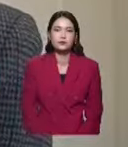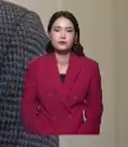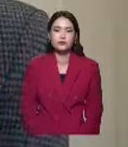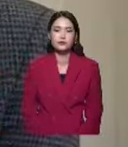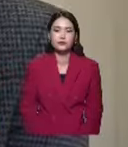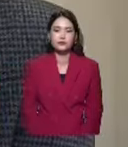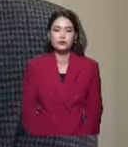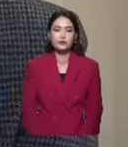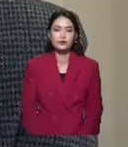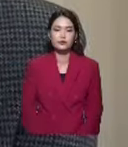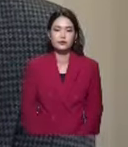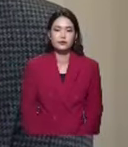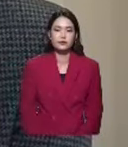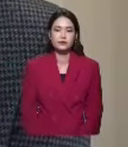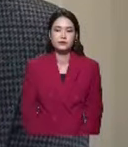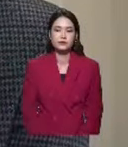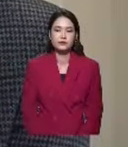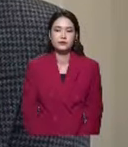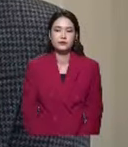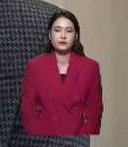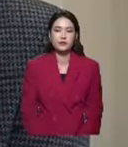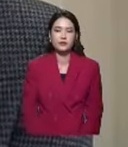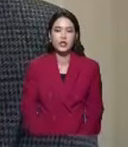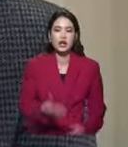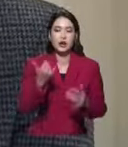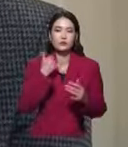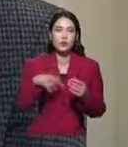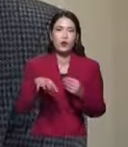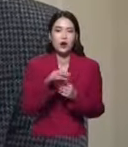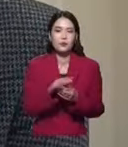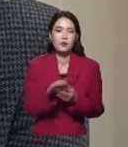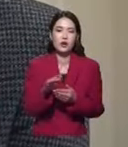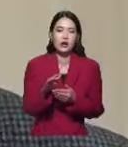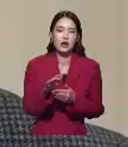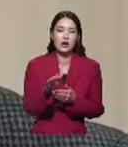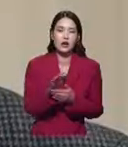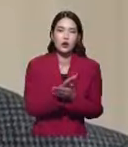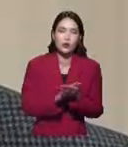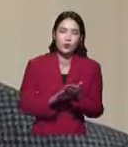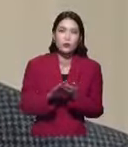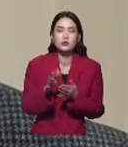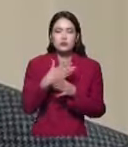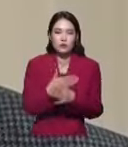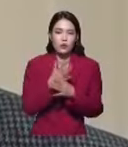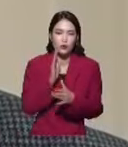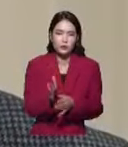Осындай жағдай болып жататын болса, негізі заңға сәйкес бізде ешқандай көмек қарастырмаған. Бірақ қыстың ортасы